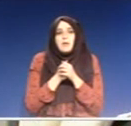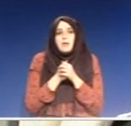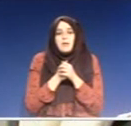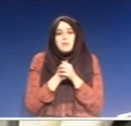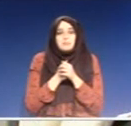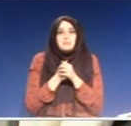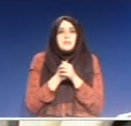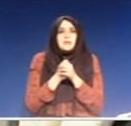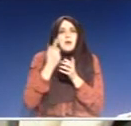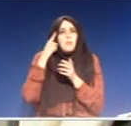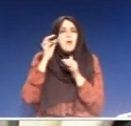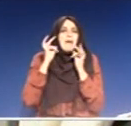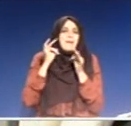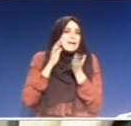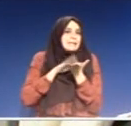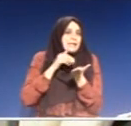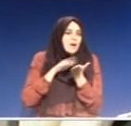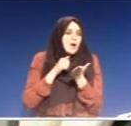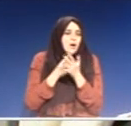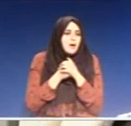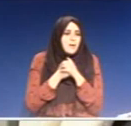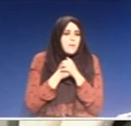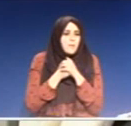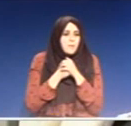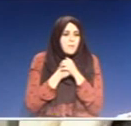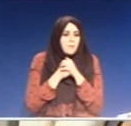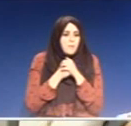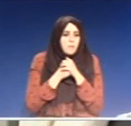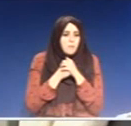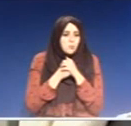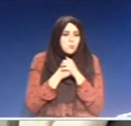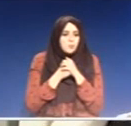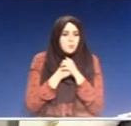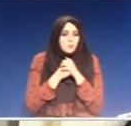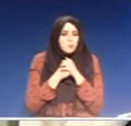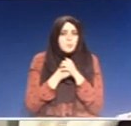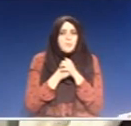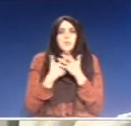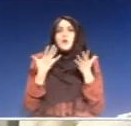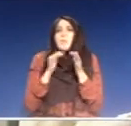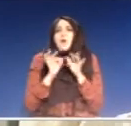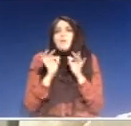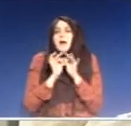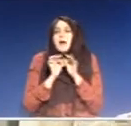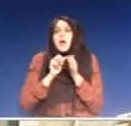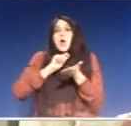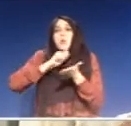انا نمود في قراركي اسكو نجمر انت نمود يمكن نسقسر النوتير انه كان